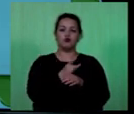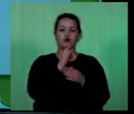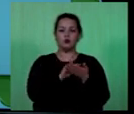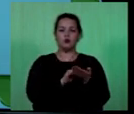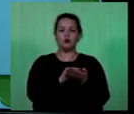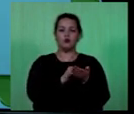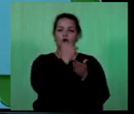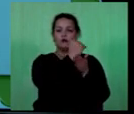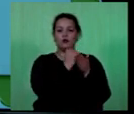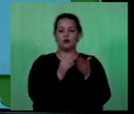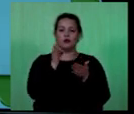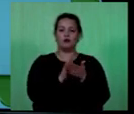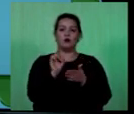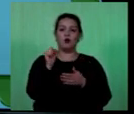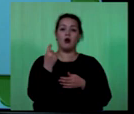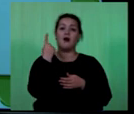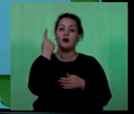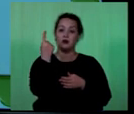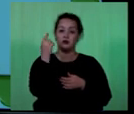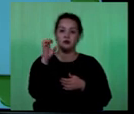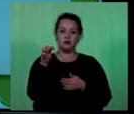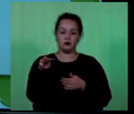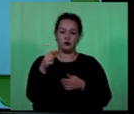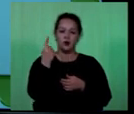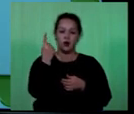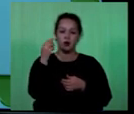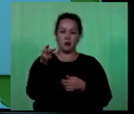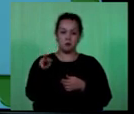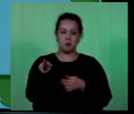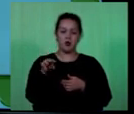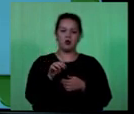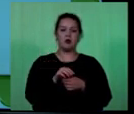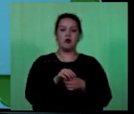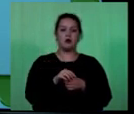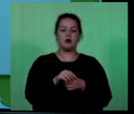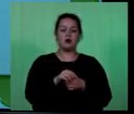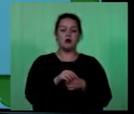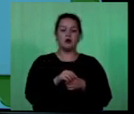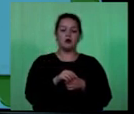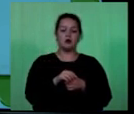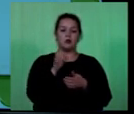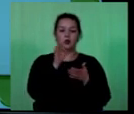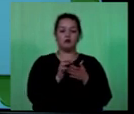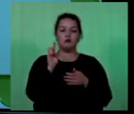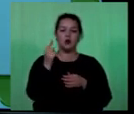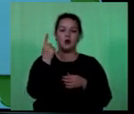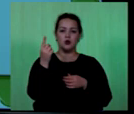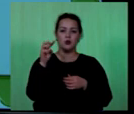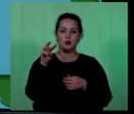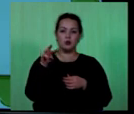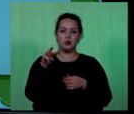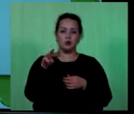вариант ответа а один сантиметр в одном метре вариант ответа b в одном метре 10